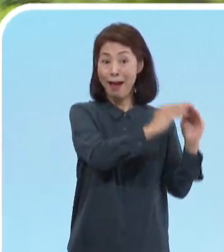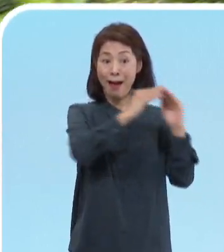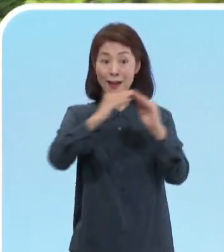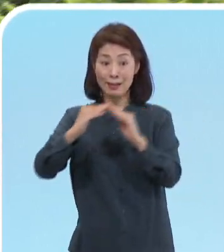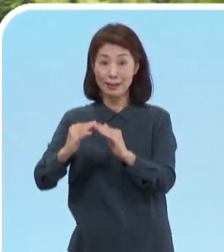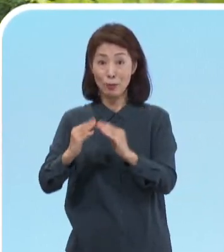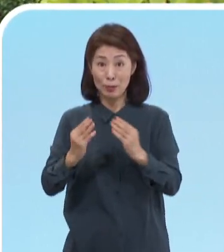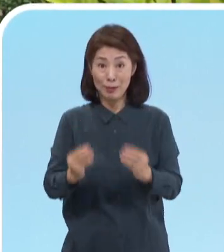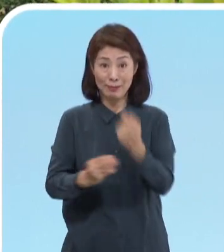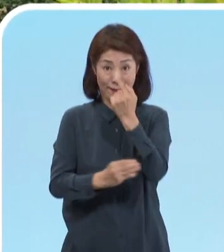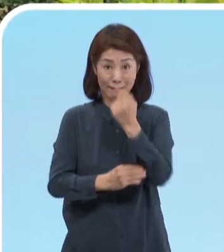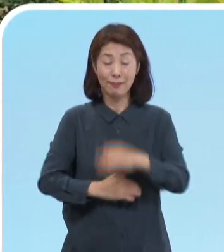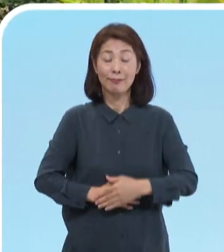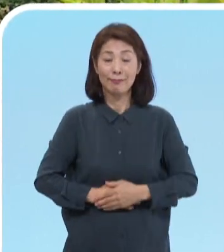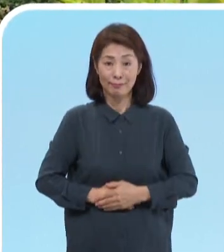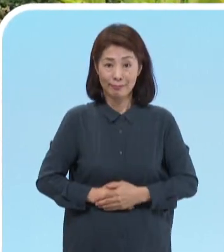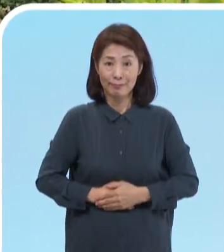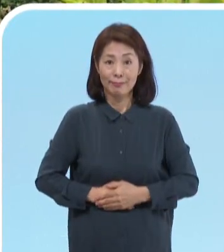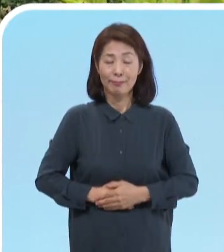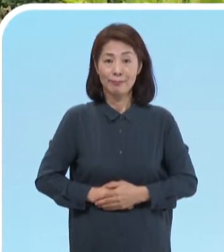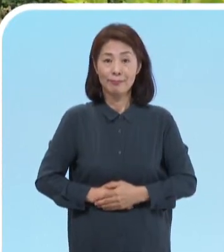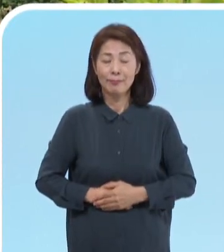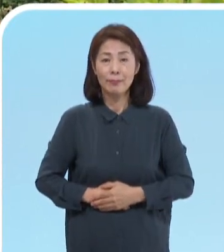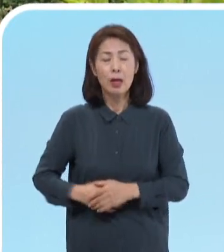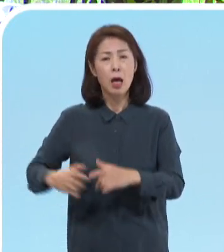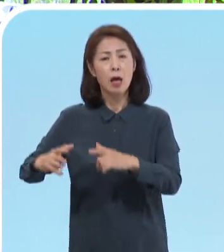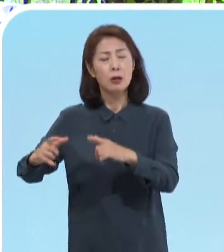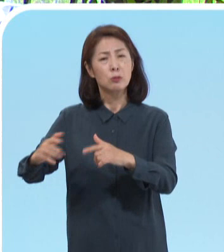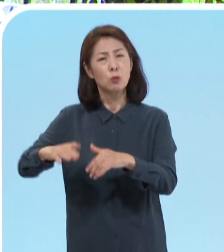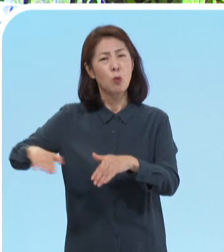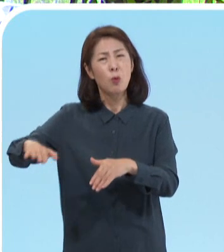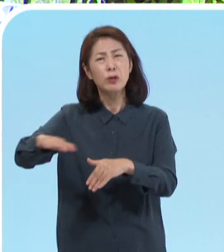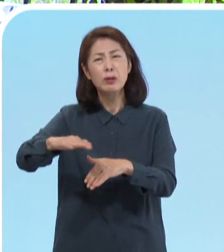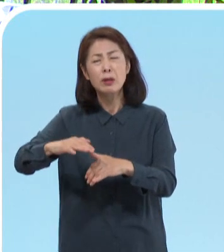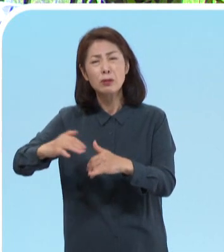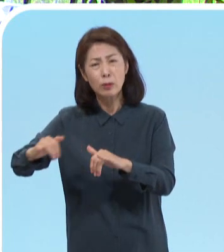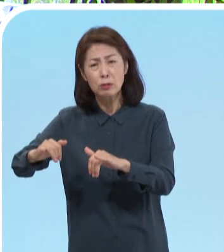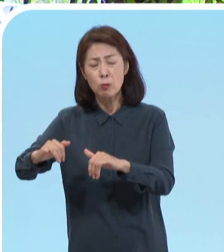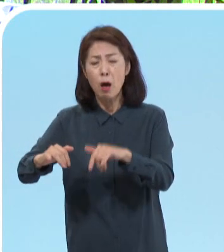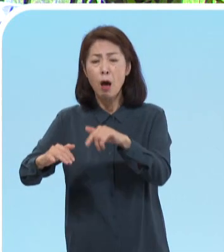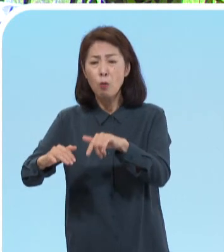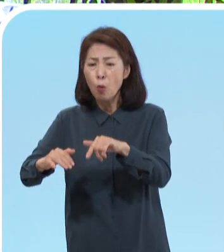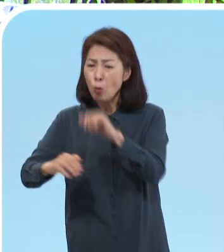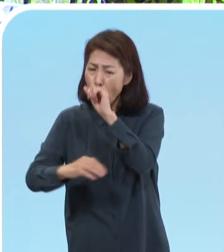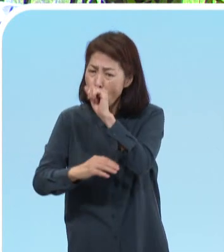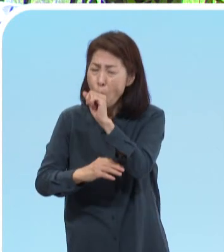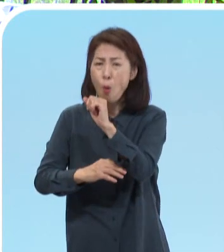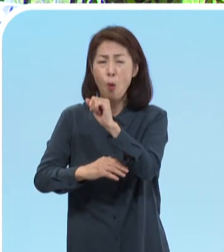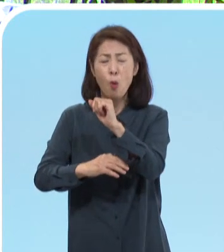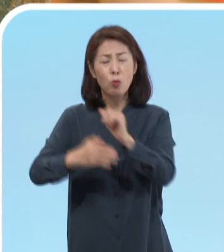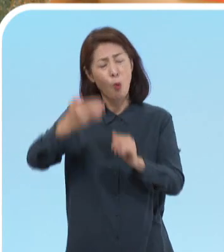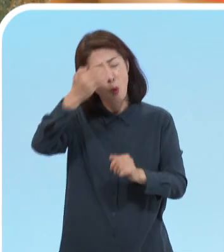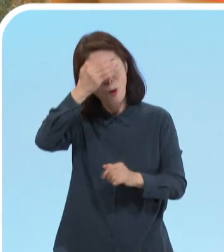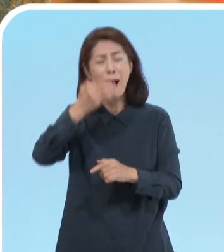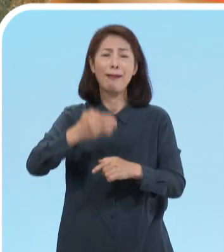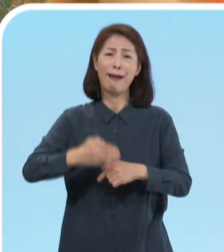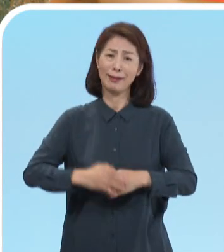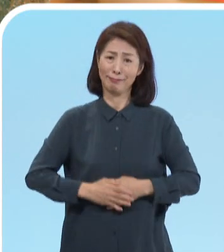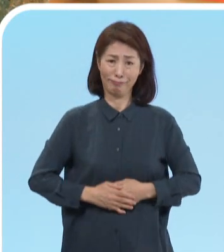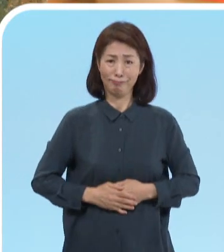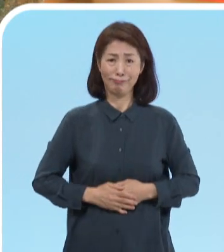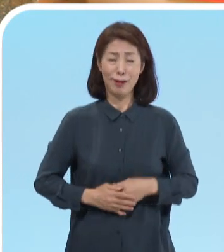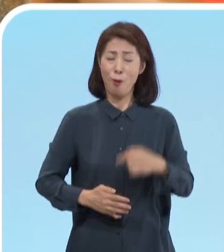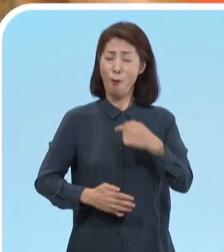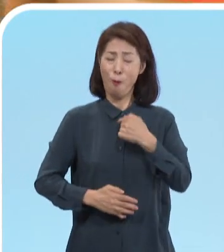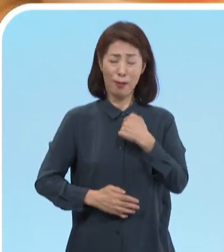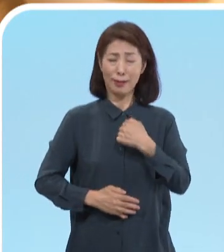ね、上郡町に移住してきているんですけれども、やっぱりこう地元の方たちが気づいてない上郡町っ